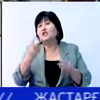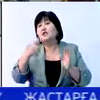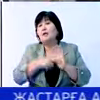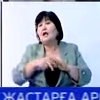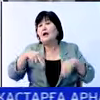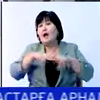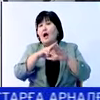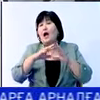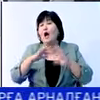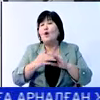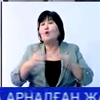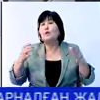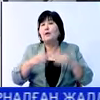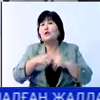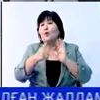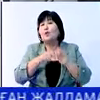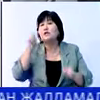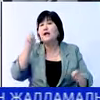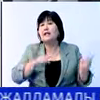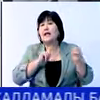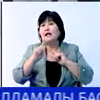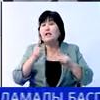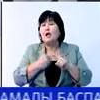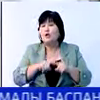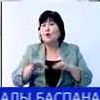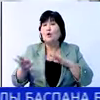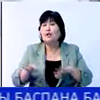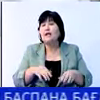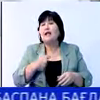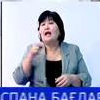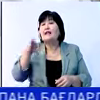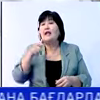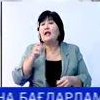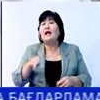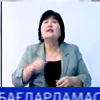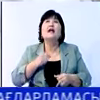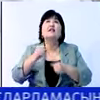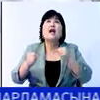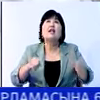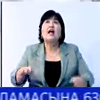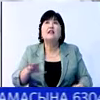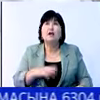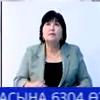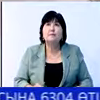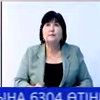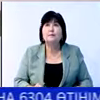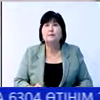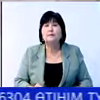елордада ауыл партиясының 16-шы съез өтеді. Жиында сол саяси шараға делегаттар сайланды.